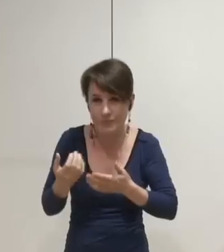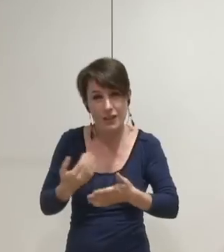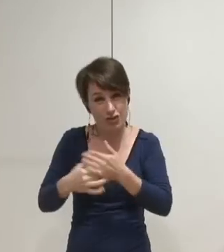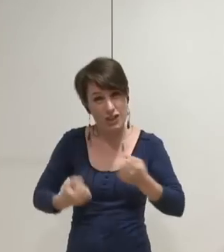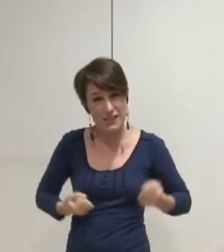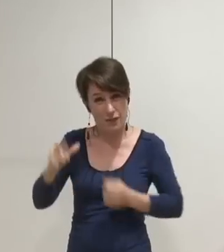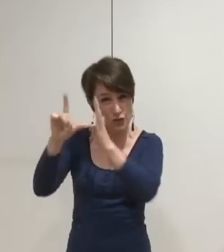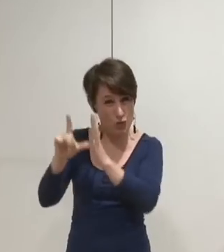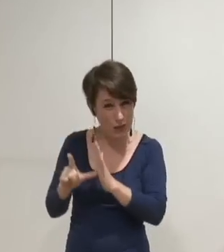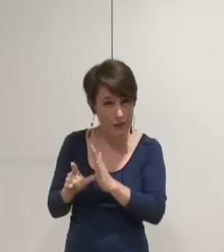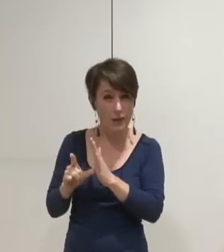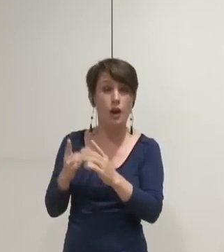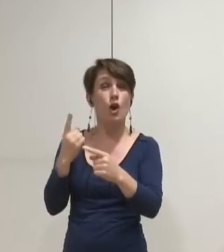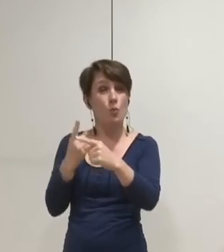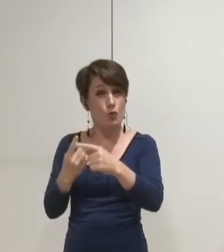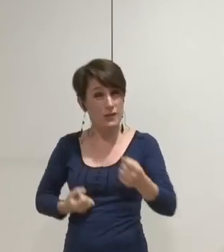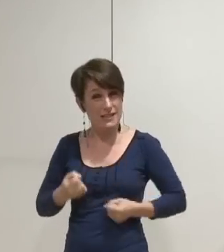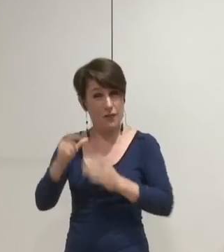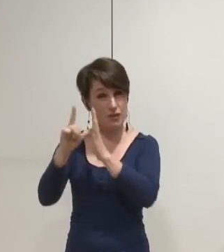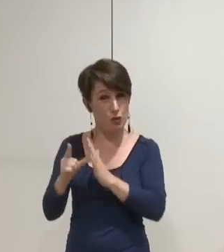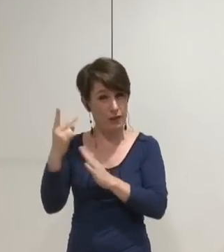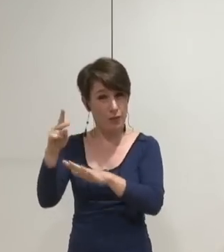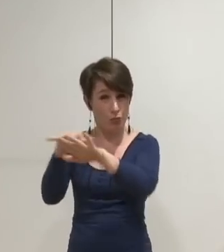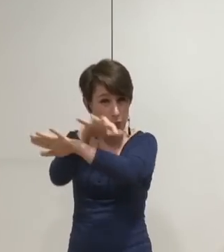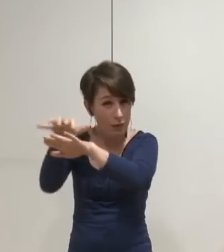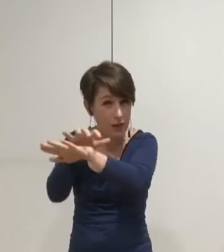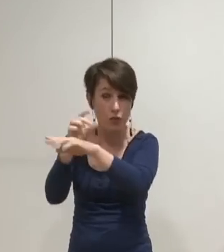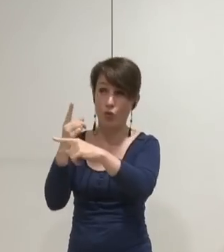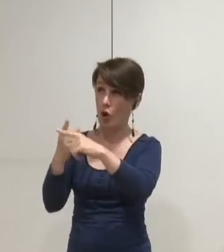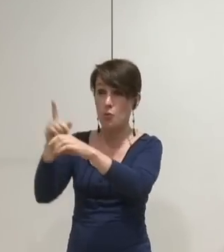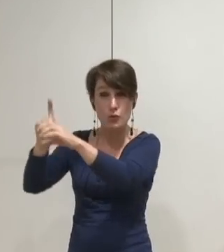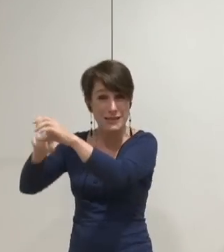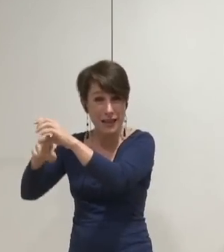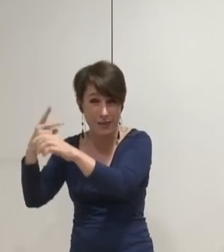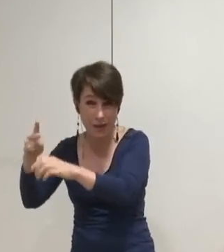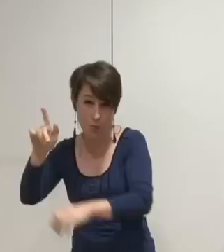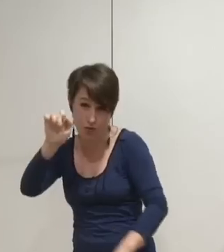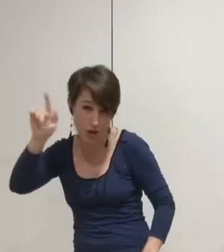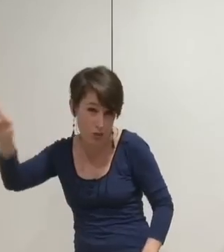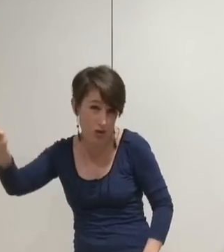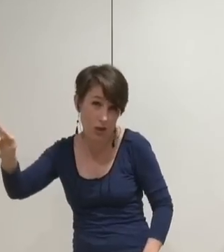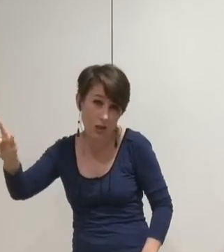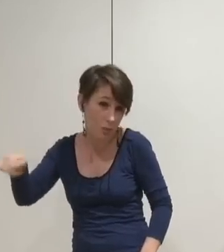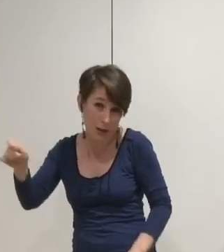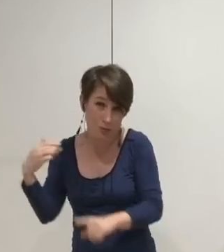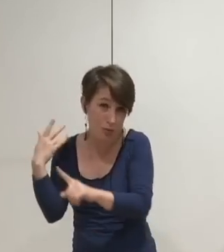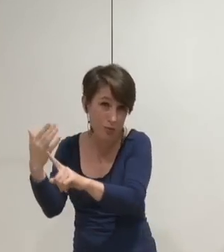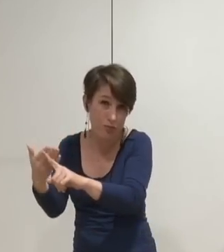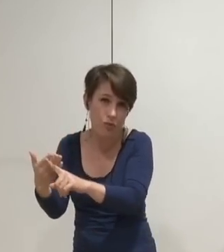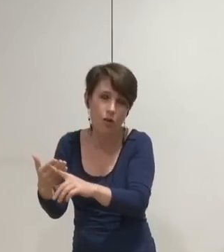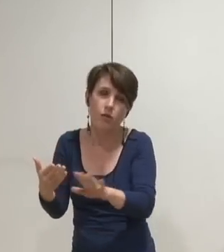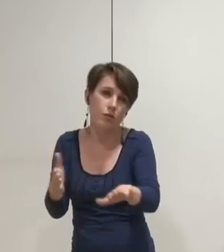juridiques de la préfecture par également les syndicats de GEG évidemment il est totalement